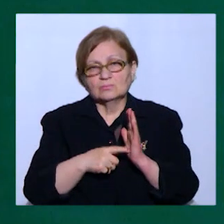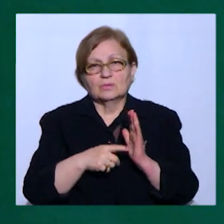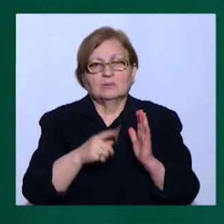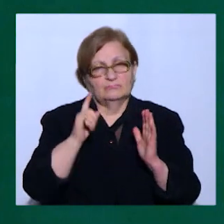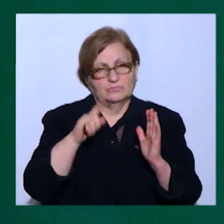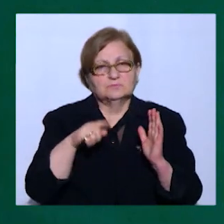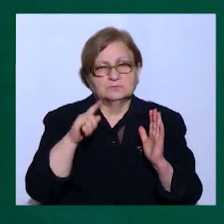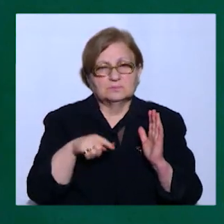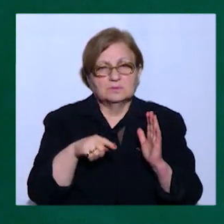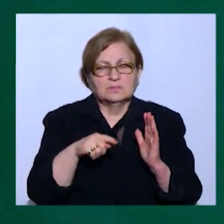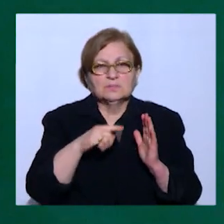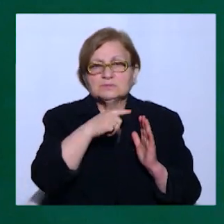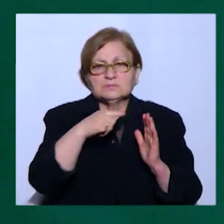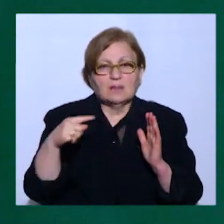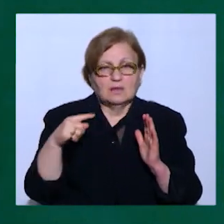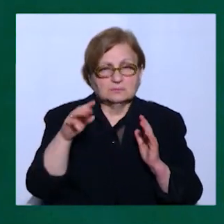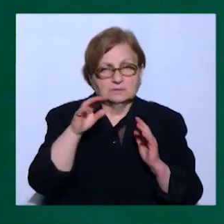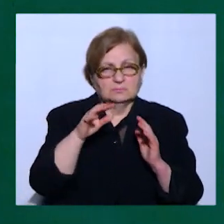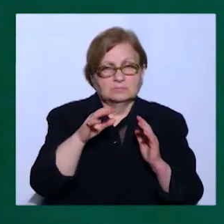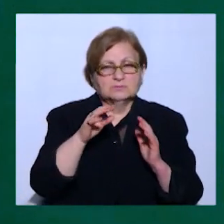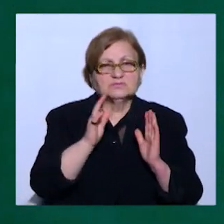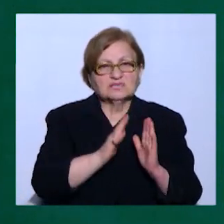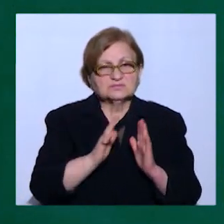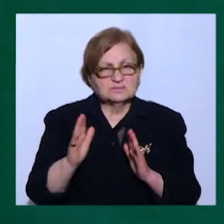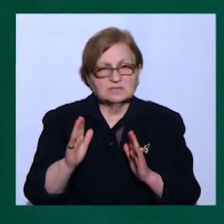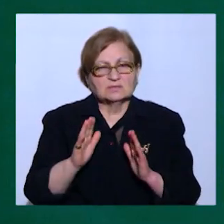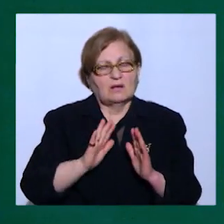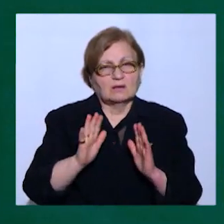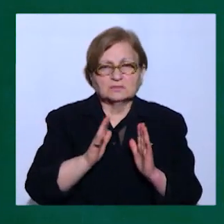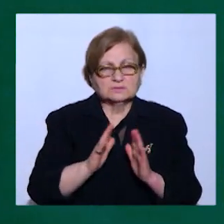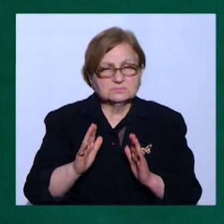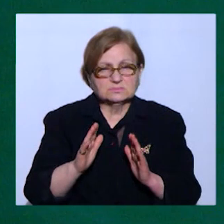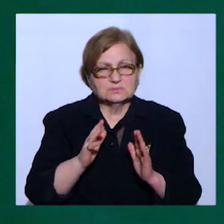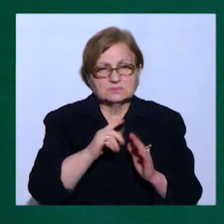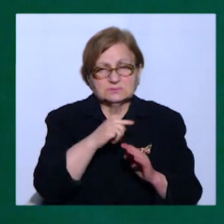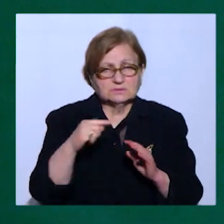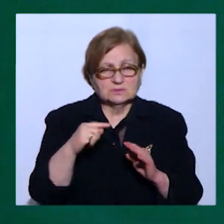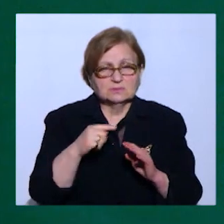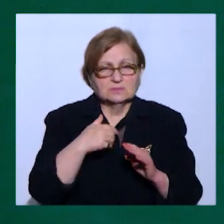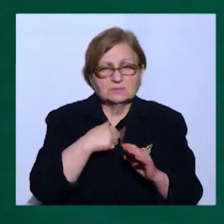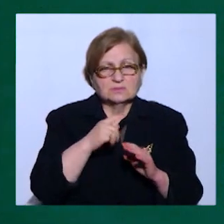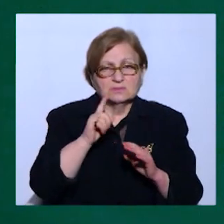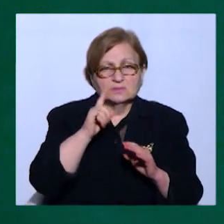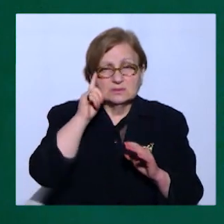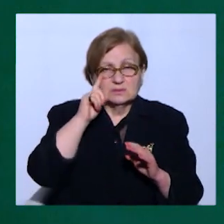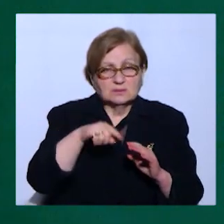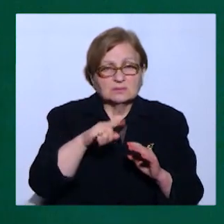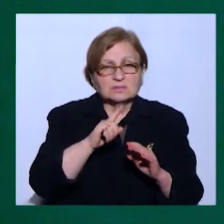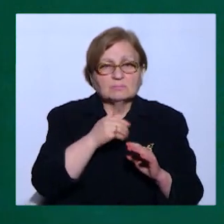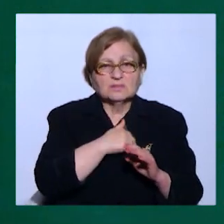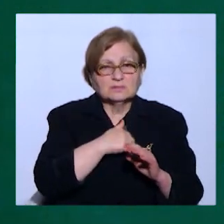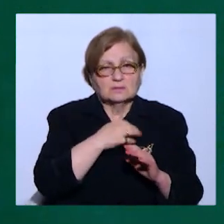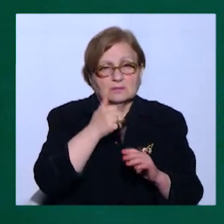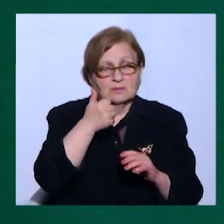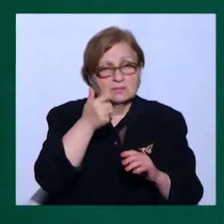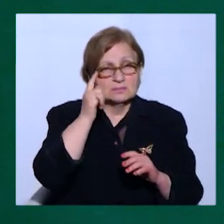კიდევაც წილადები, წესიერი წილადი, არაწესიერი წილადი. ყოველ შემთხვევაში ჩვენ რა ვიცით და რა მინდა ვიცოდეთ